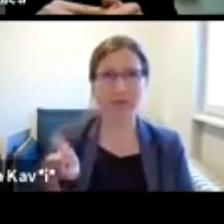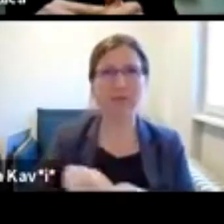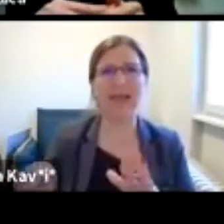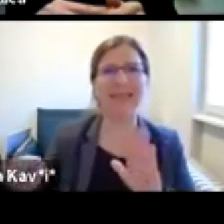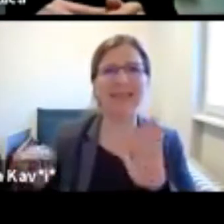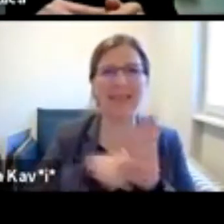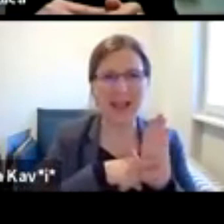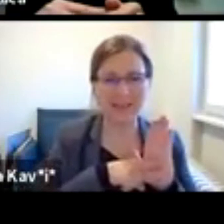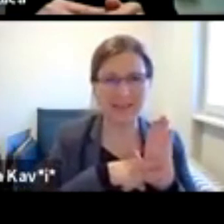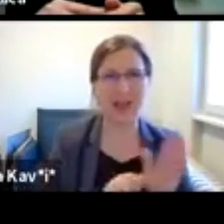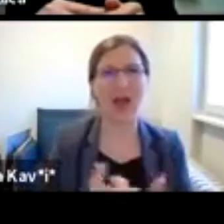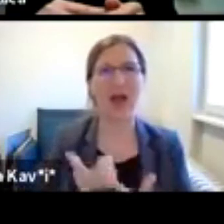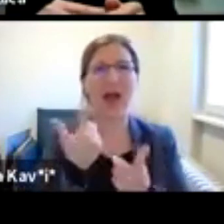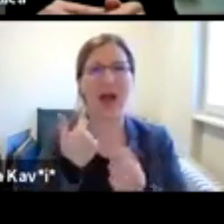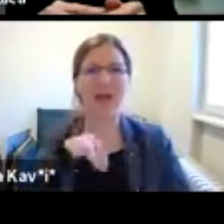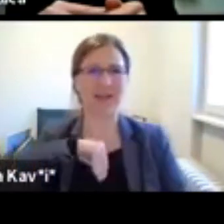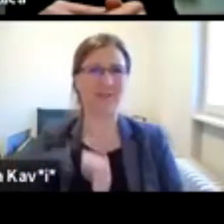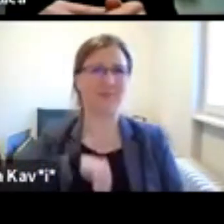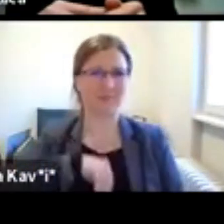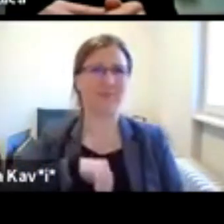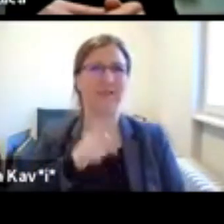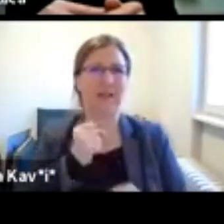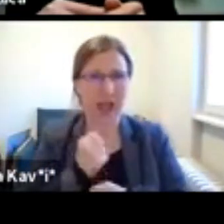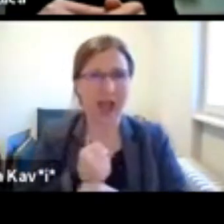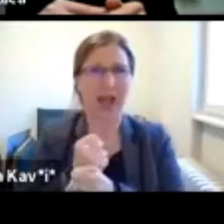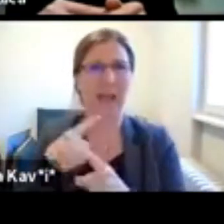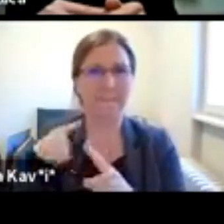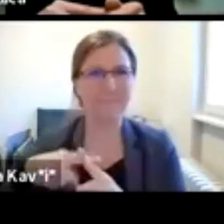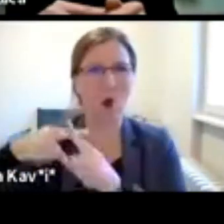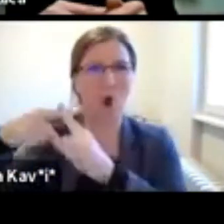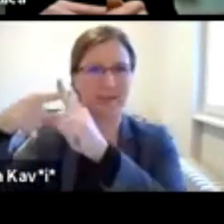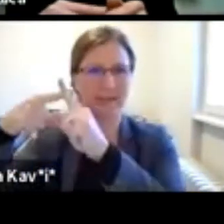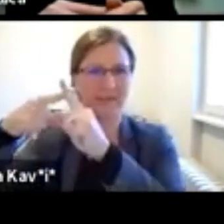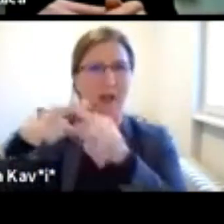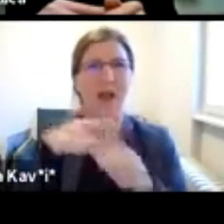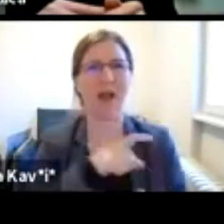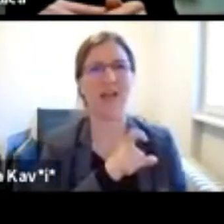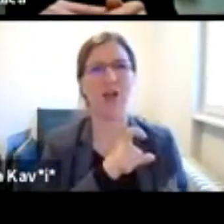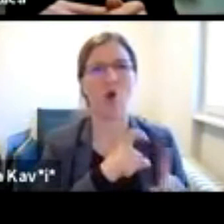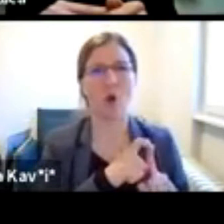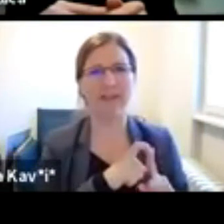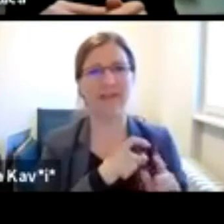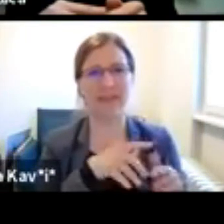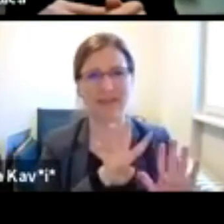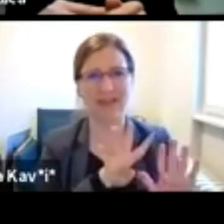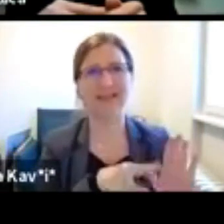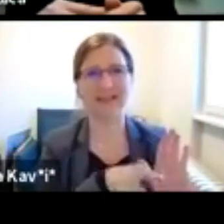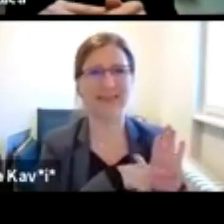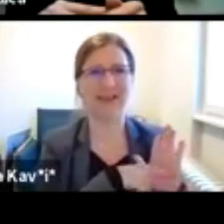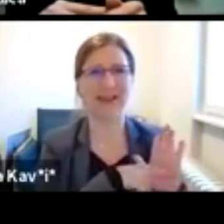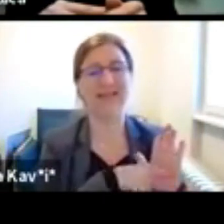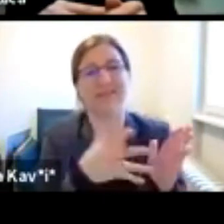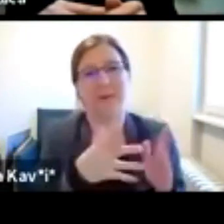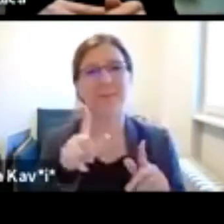budi pozitivna i dalje u svom radu i ovom dijelu, ali negativna na COVID-19 i Ljubica mora ići